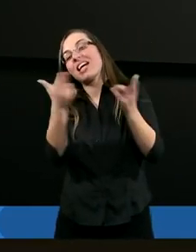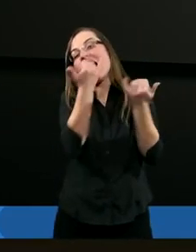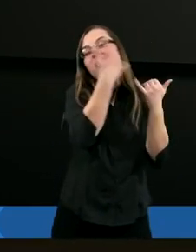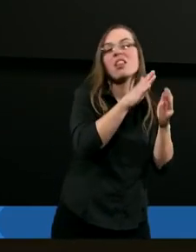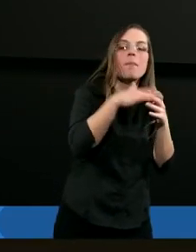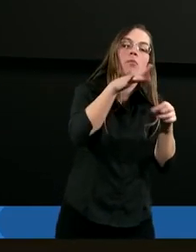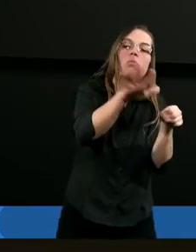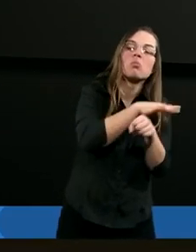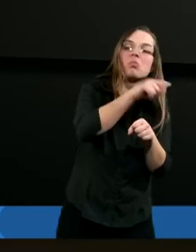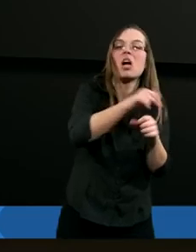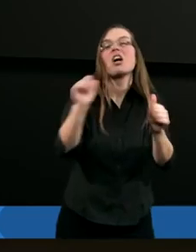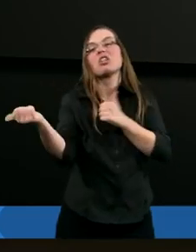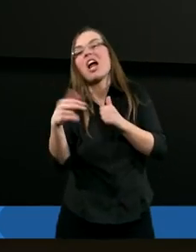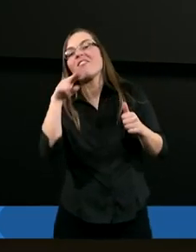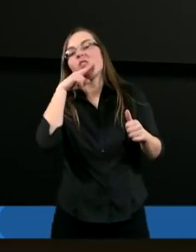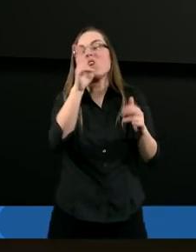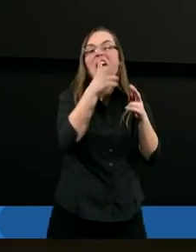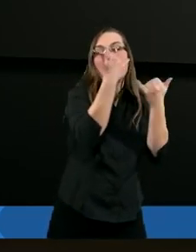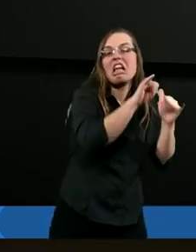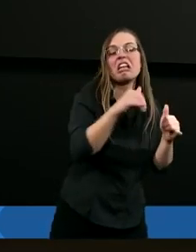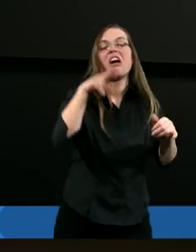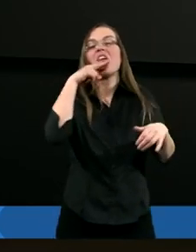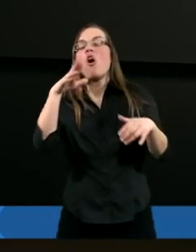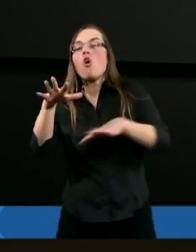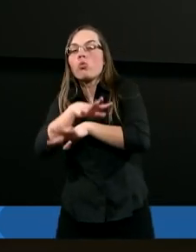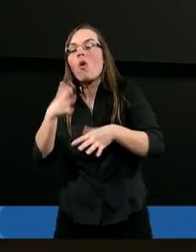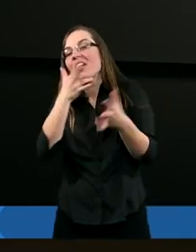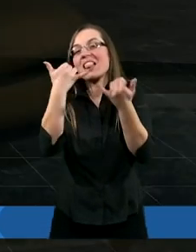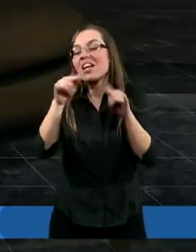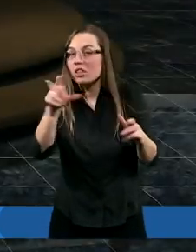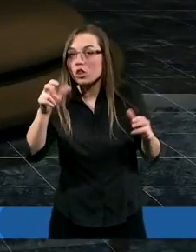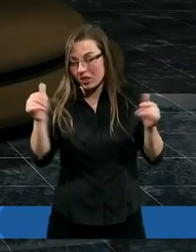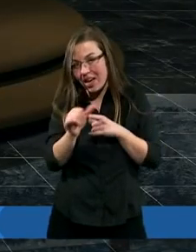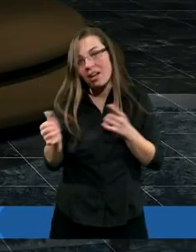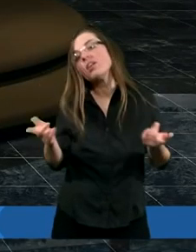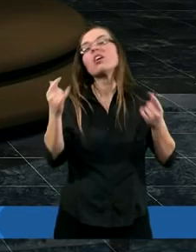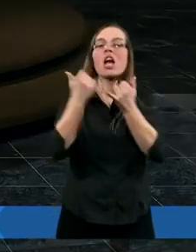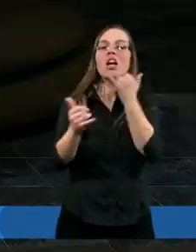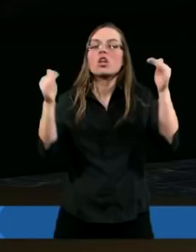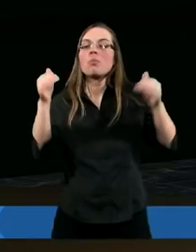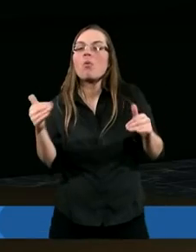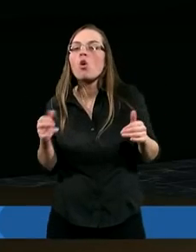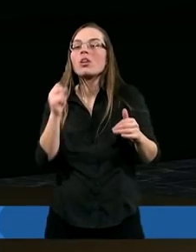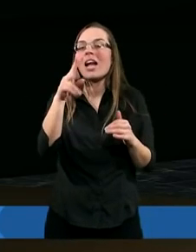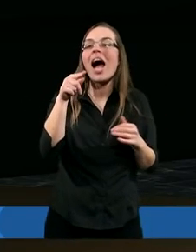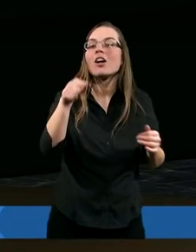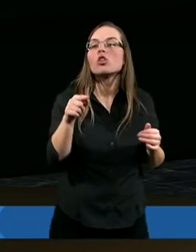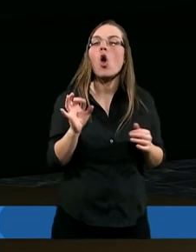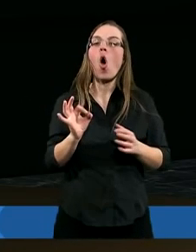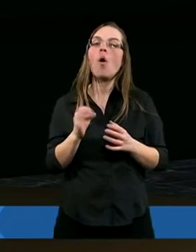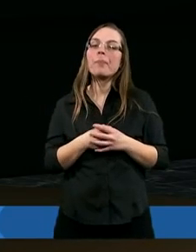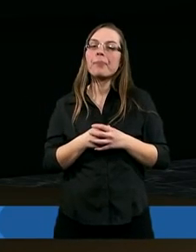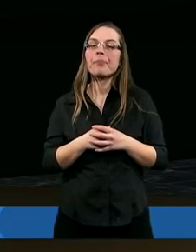indziej, a chrzest wodny to kiedy indziej? Jeżeli można, to